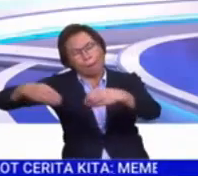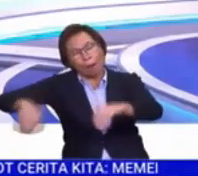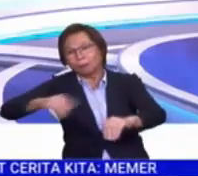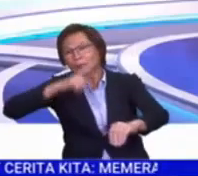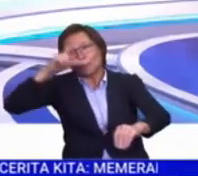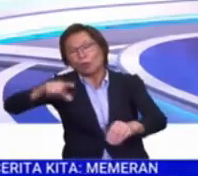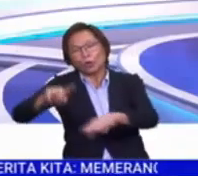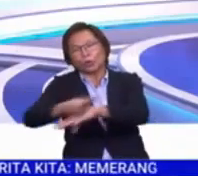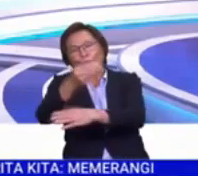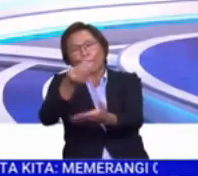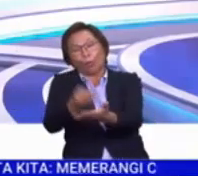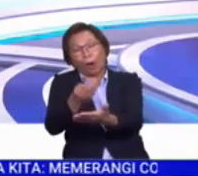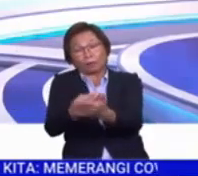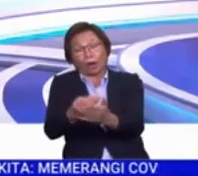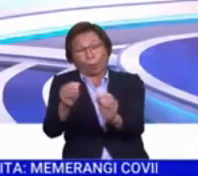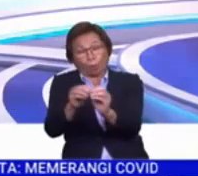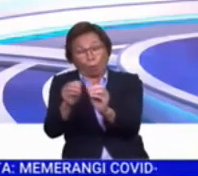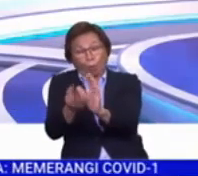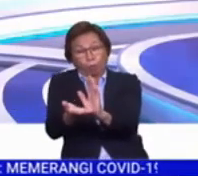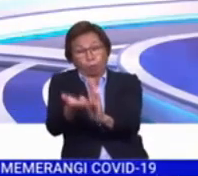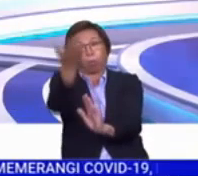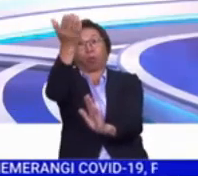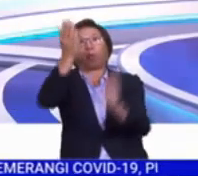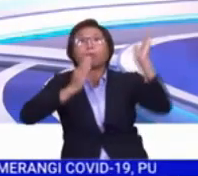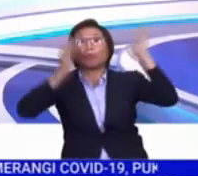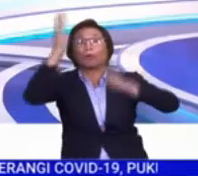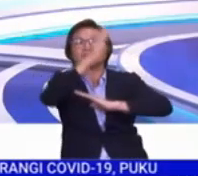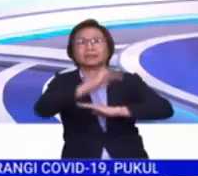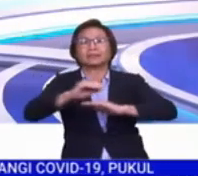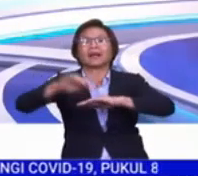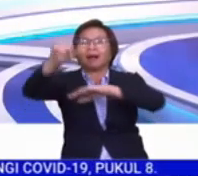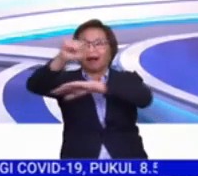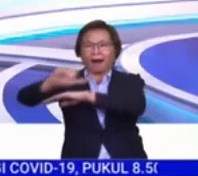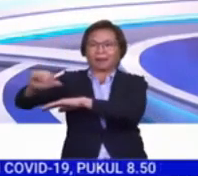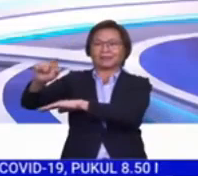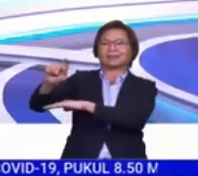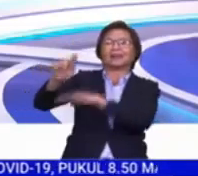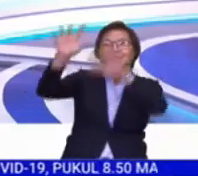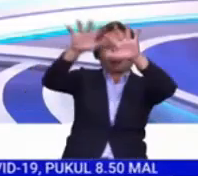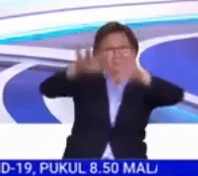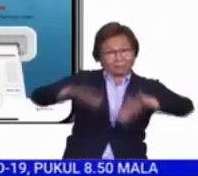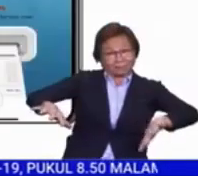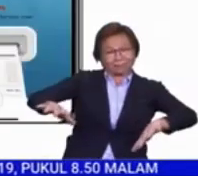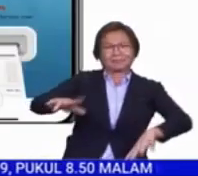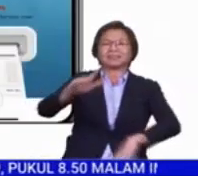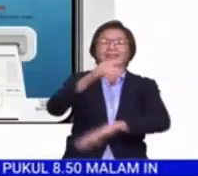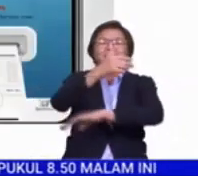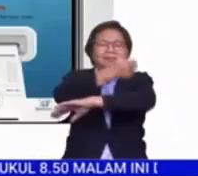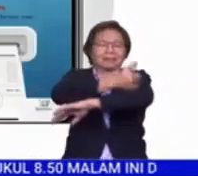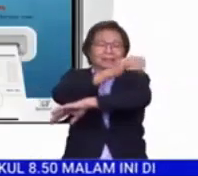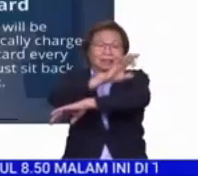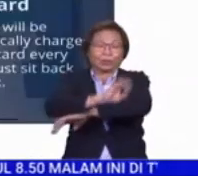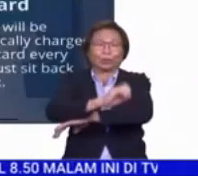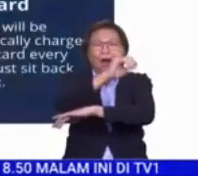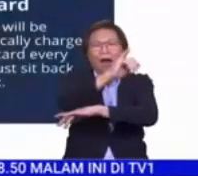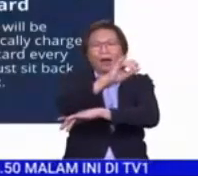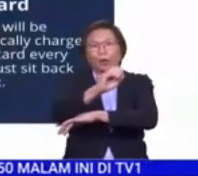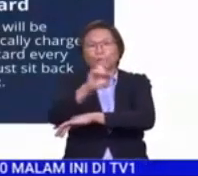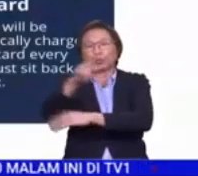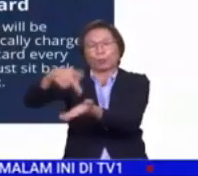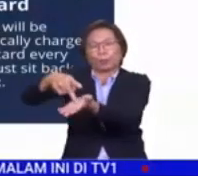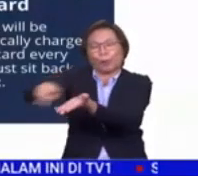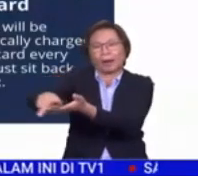tanpa tunai yang semakin meningkat di Malaysia dan Asia Tenggara. Ketua Pegawai Eksekutif IOU